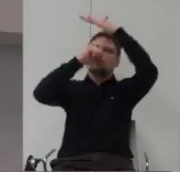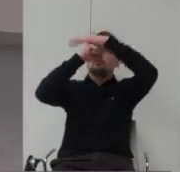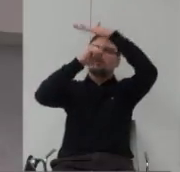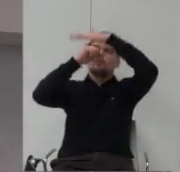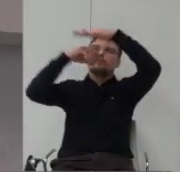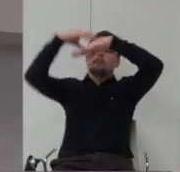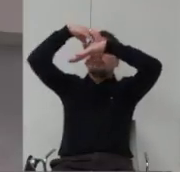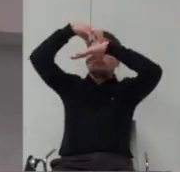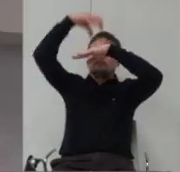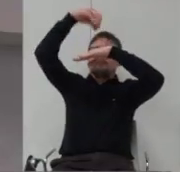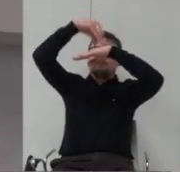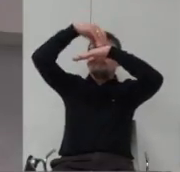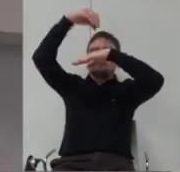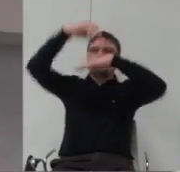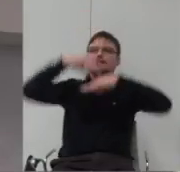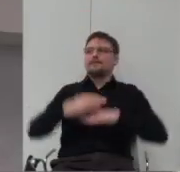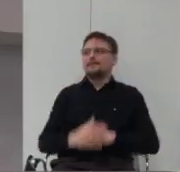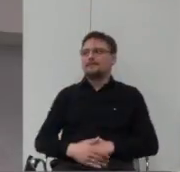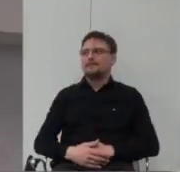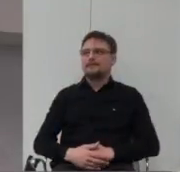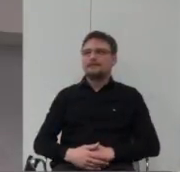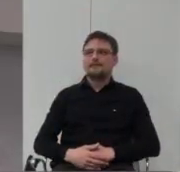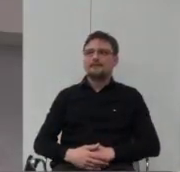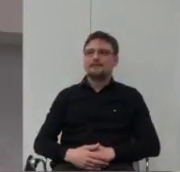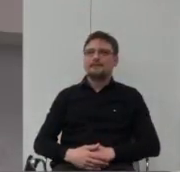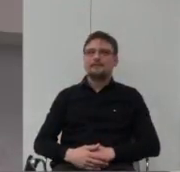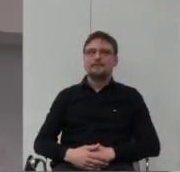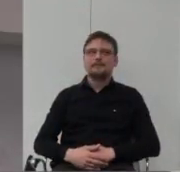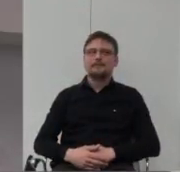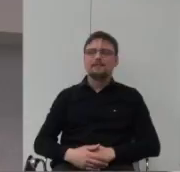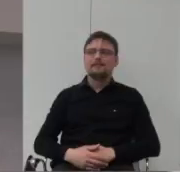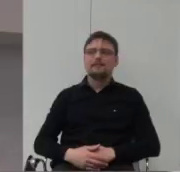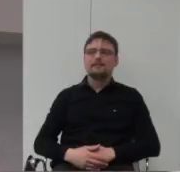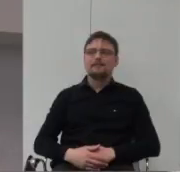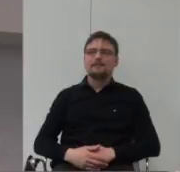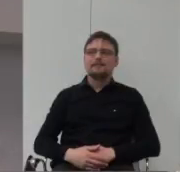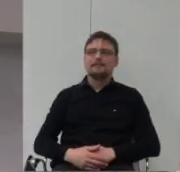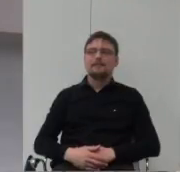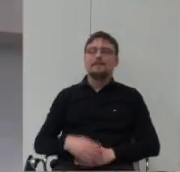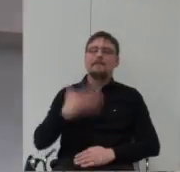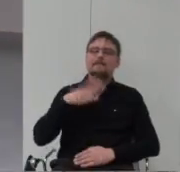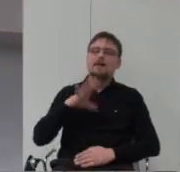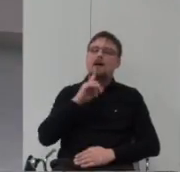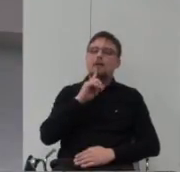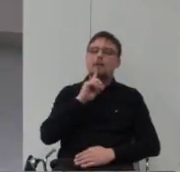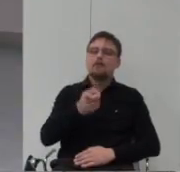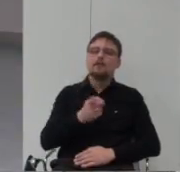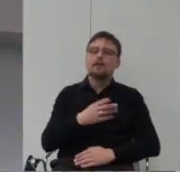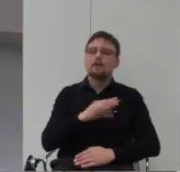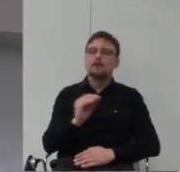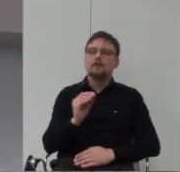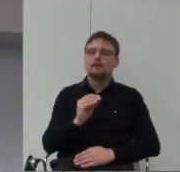piramidą, która miała ten czubek gdzieś tam w suficie, do którego nie było dostępu.